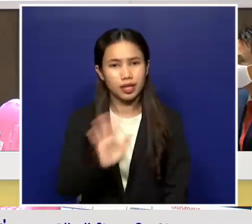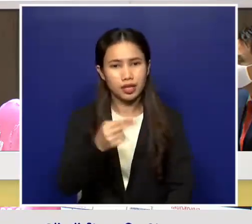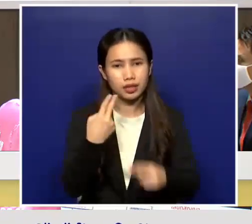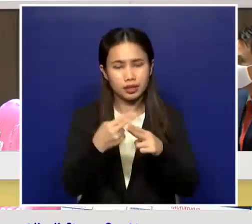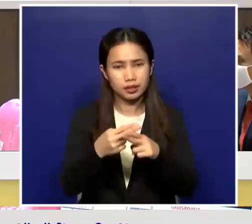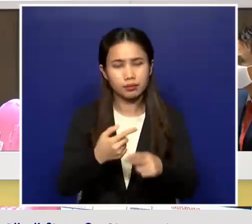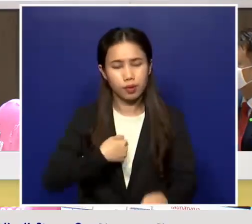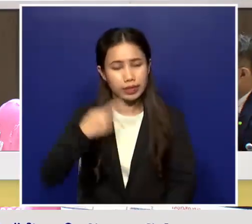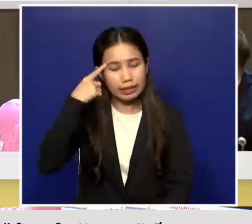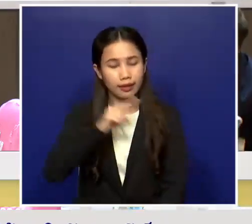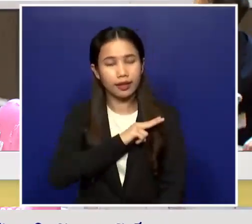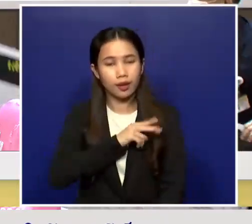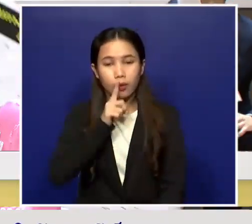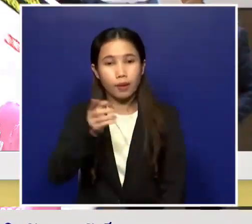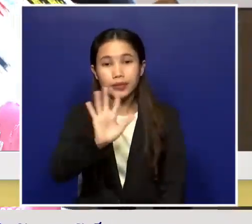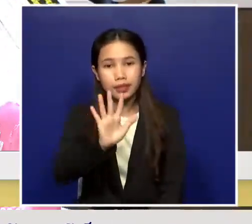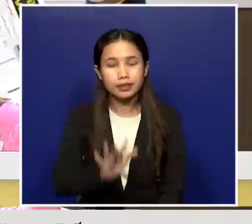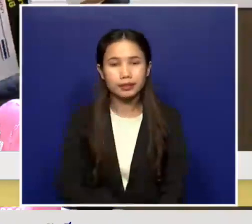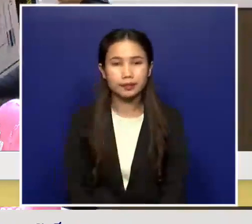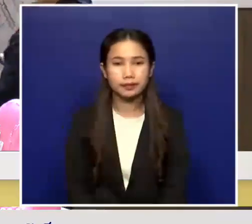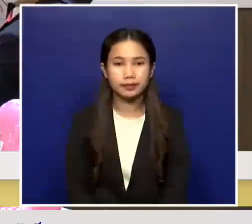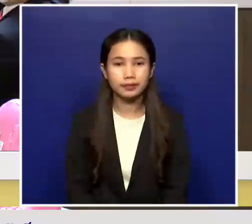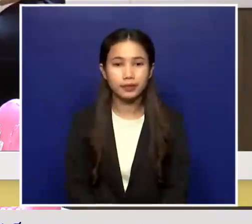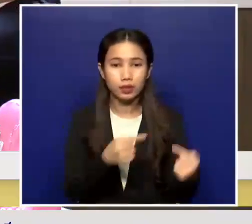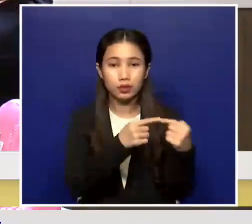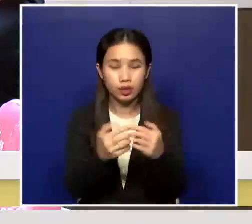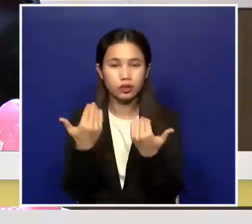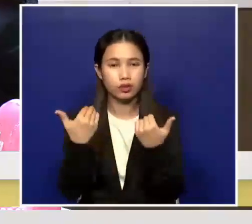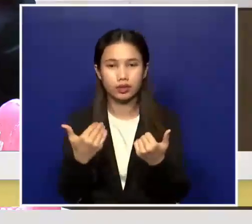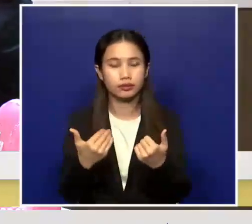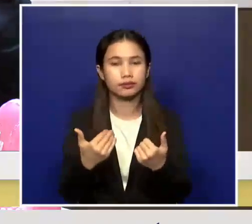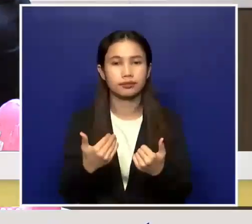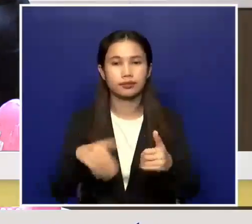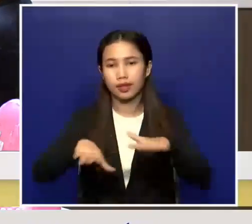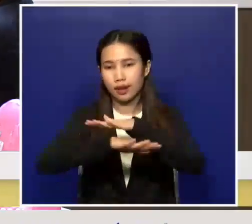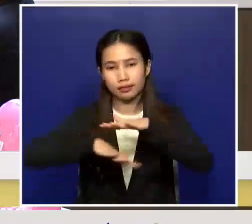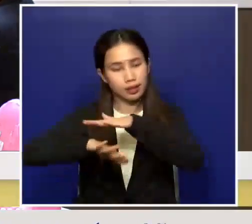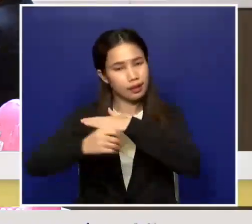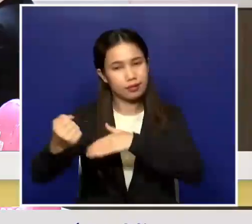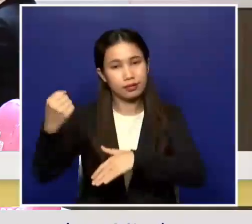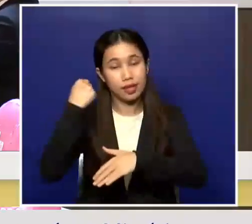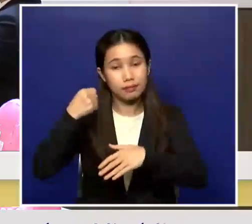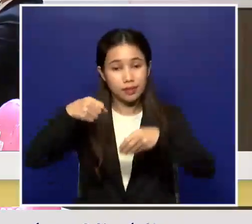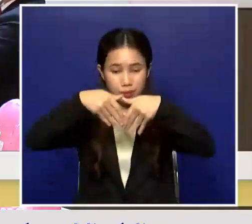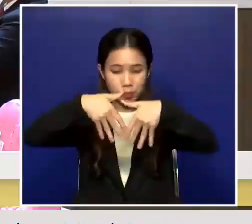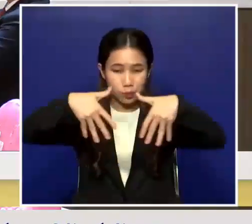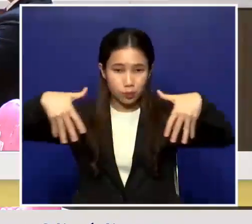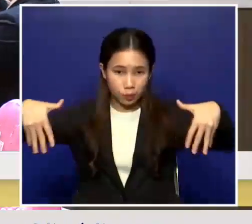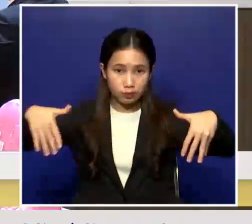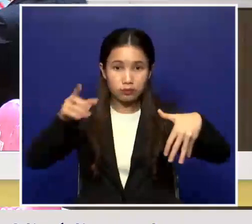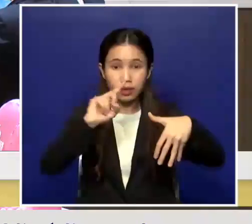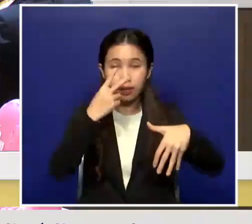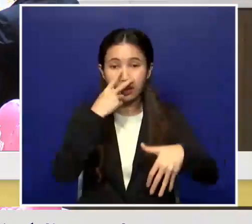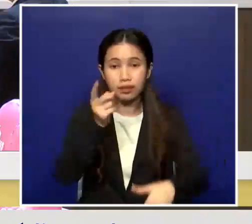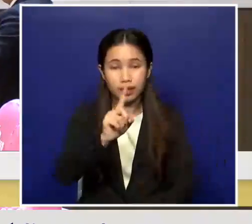องนะไม่วิจารณ์เอาต่อคราวนี้แหละครับมัดแน่นเลยนี่เป็นผังที่อะไรรู้ไหมครับ